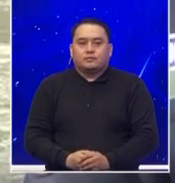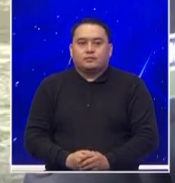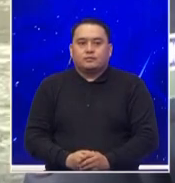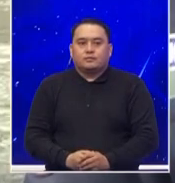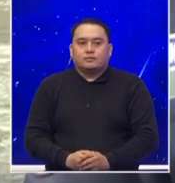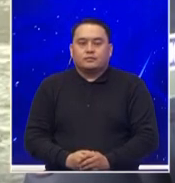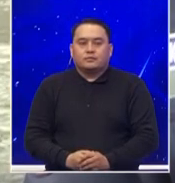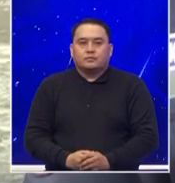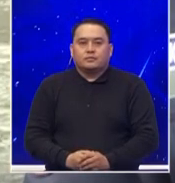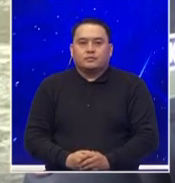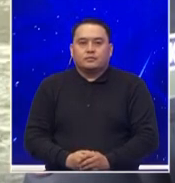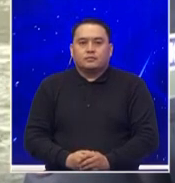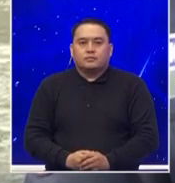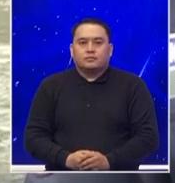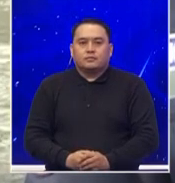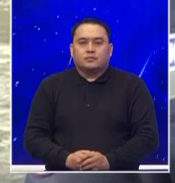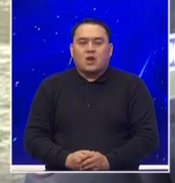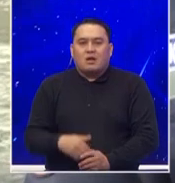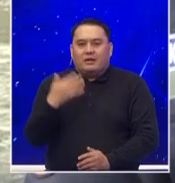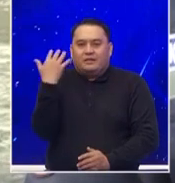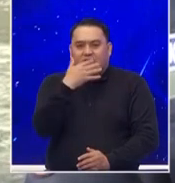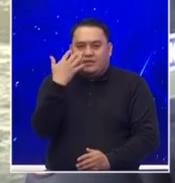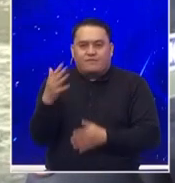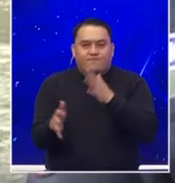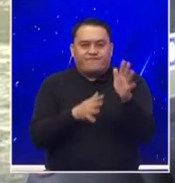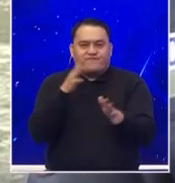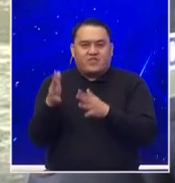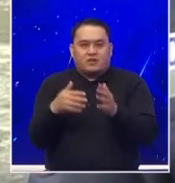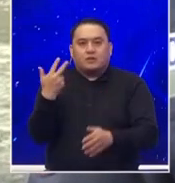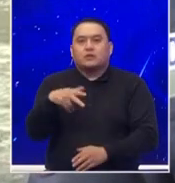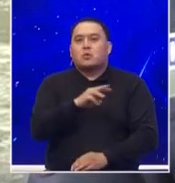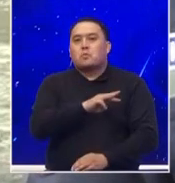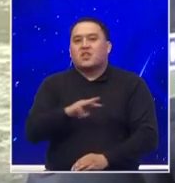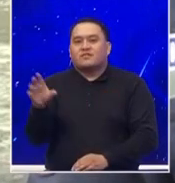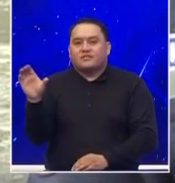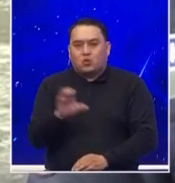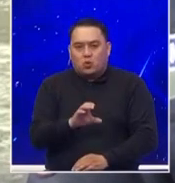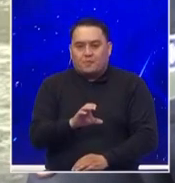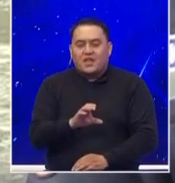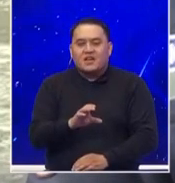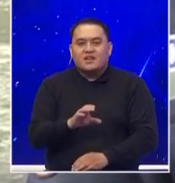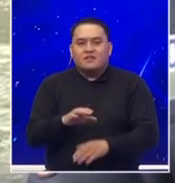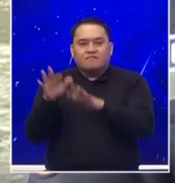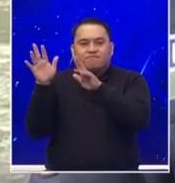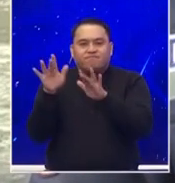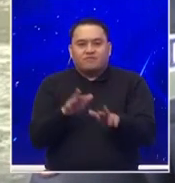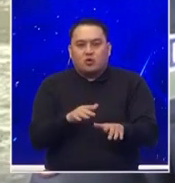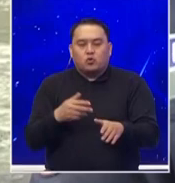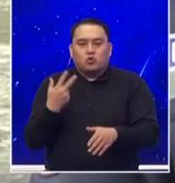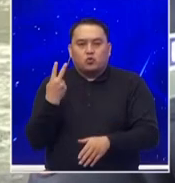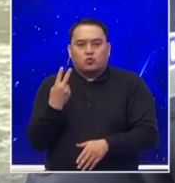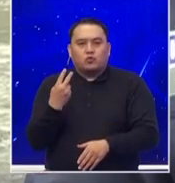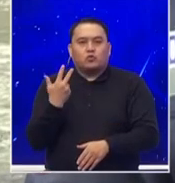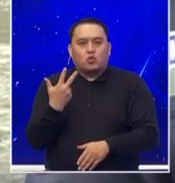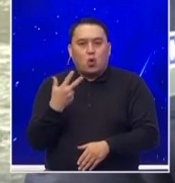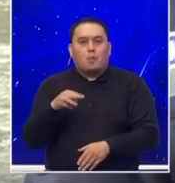Ввиду нулевой видимости, порывов ветров, которые достигали 30 метров в секунду, высокого снежного покрова до 2-3 метров,